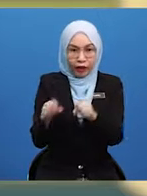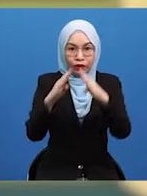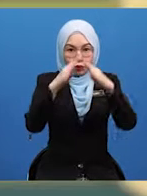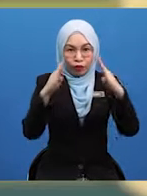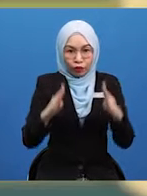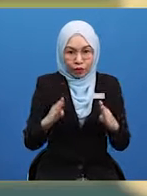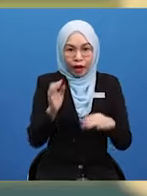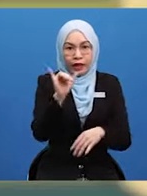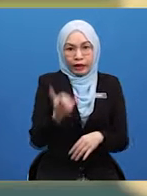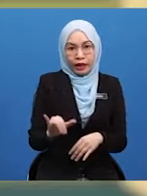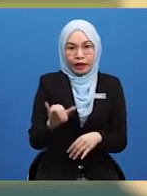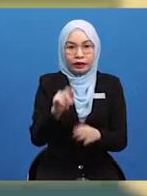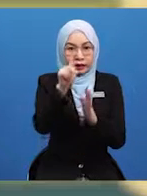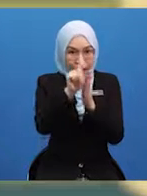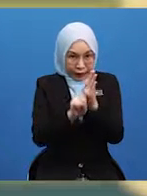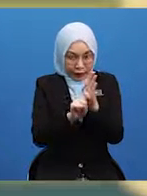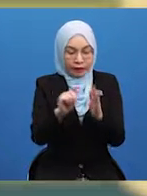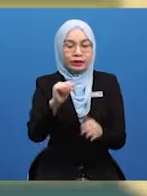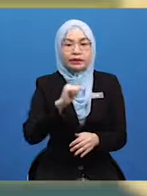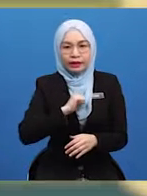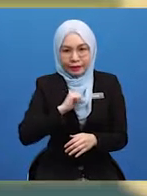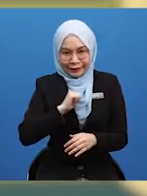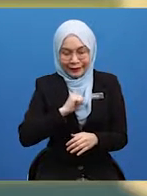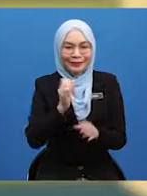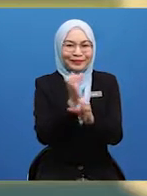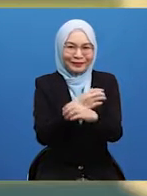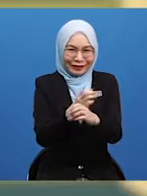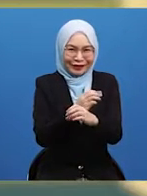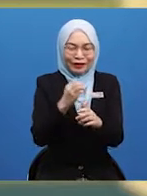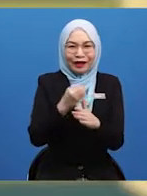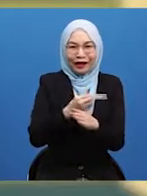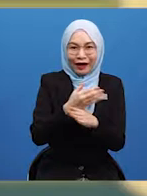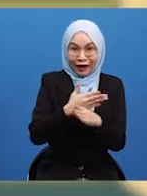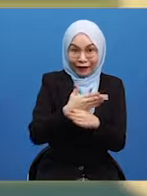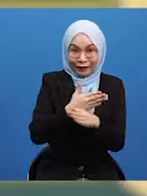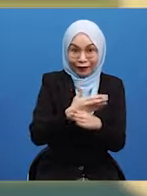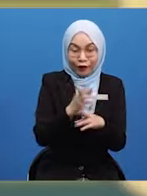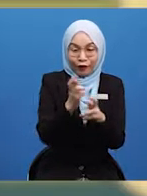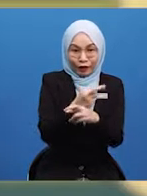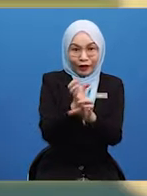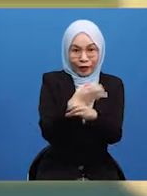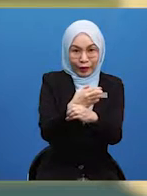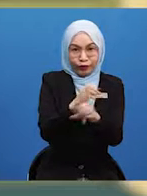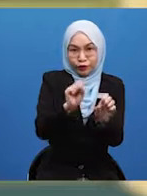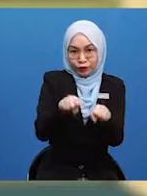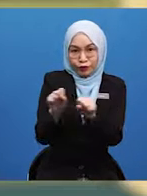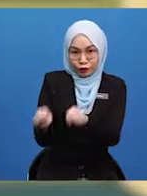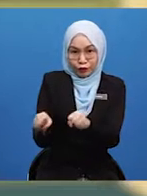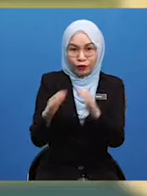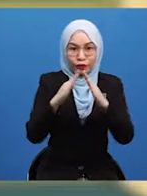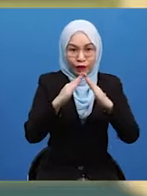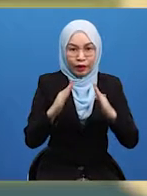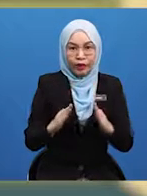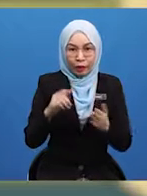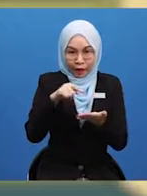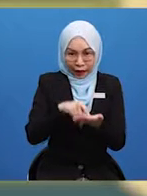yang tersendiri. Corak atau reka bentuk susunan kediaman ini